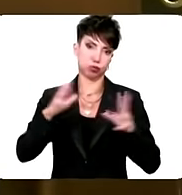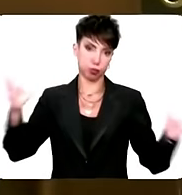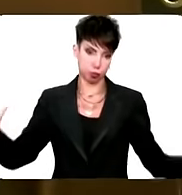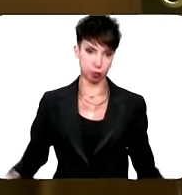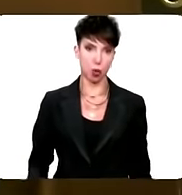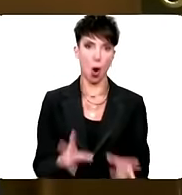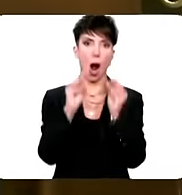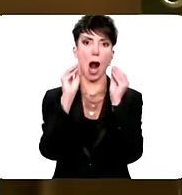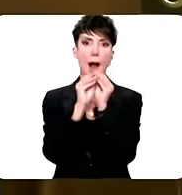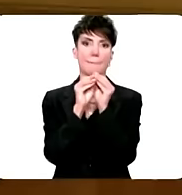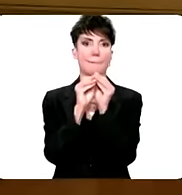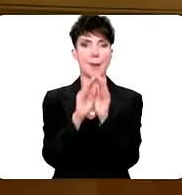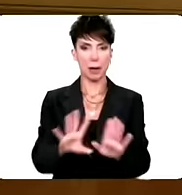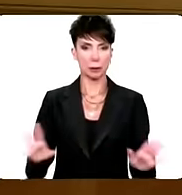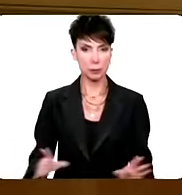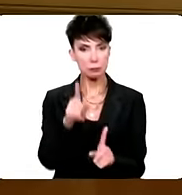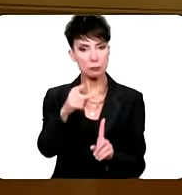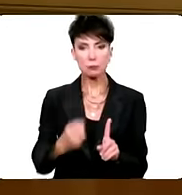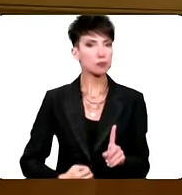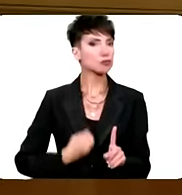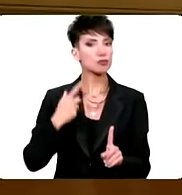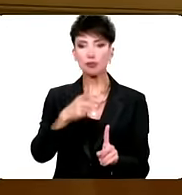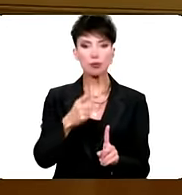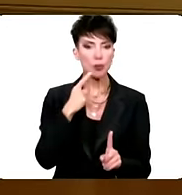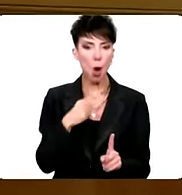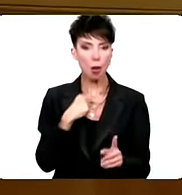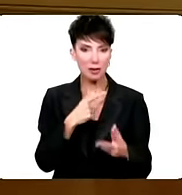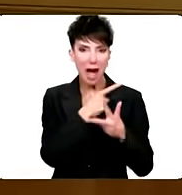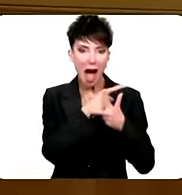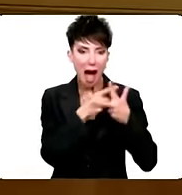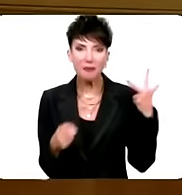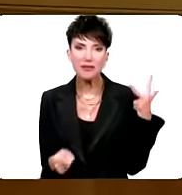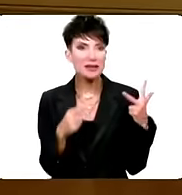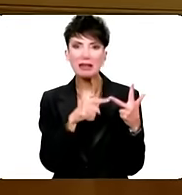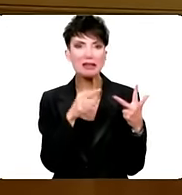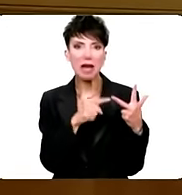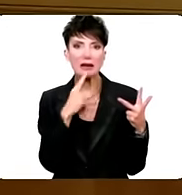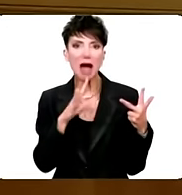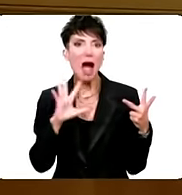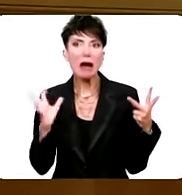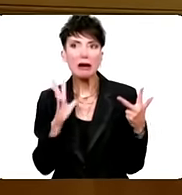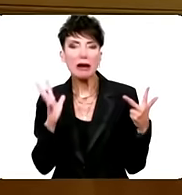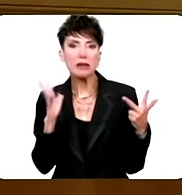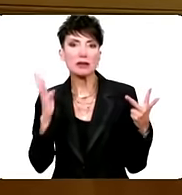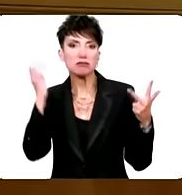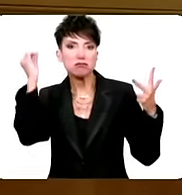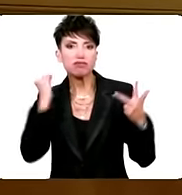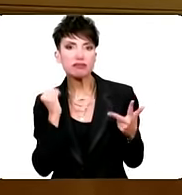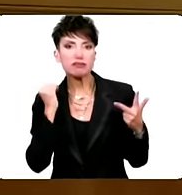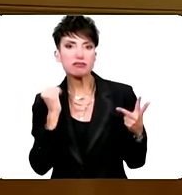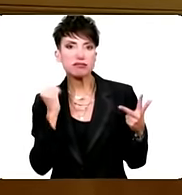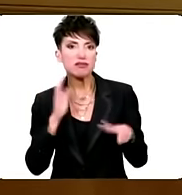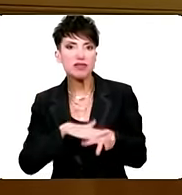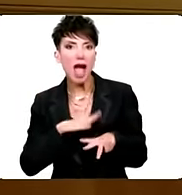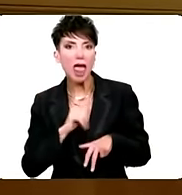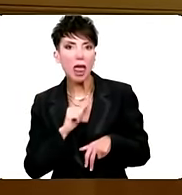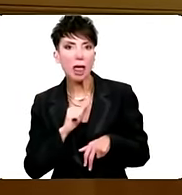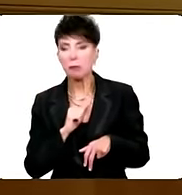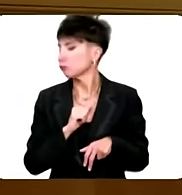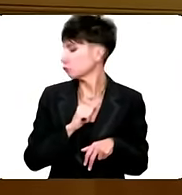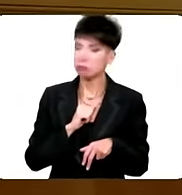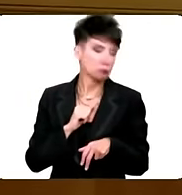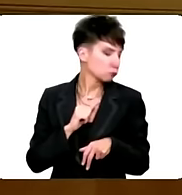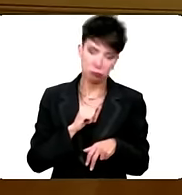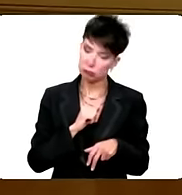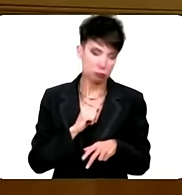αυτά αισθάνεστε εσείς ότι έπαιξε ρόλο. Όχι, δεν αισθάνθηκα ότι τα ζητήματα αυτά, δεν τα υποτιμώ. Δεν αισθάνθηκα όμως ότι ήταν καθοριστικά στην